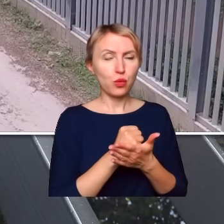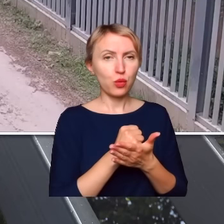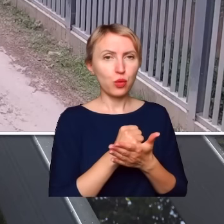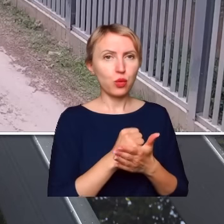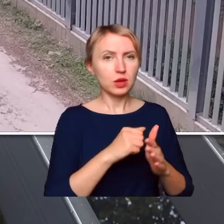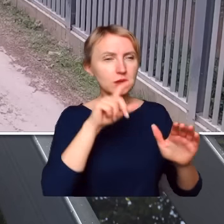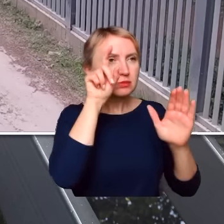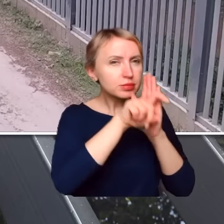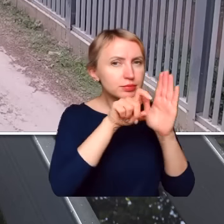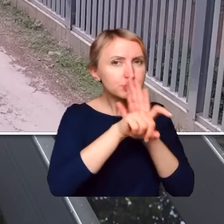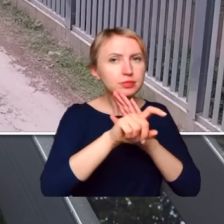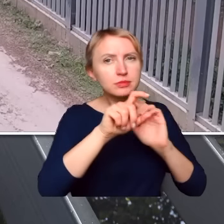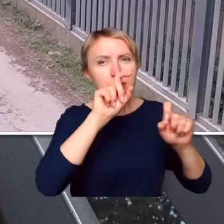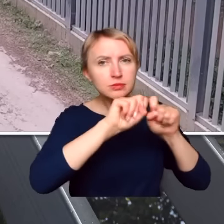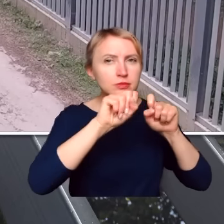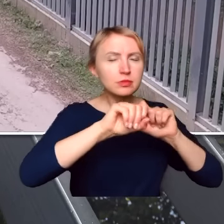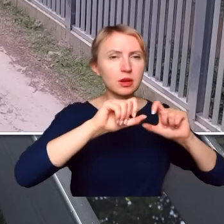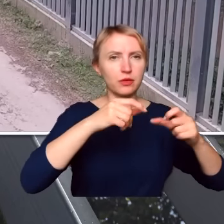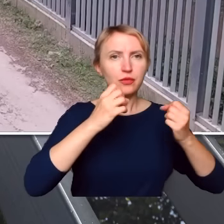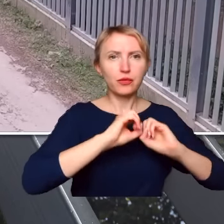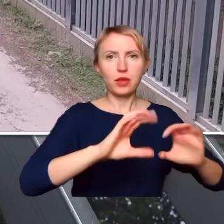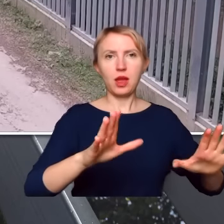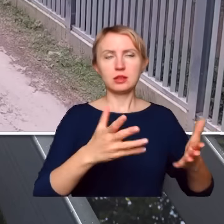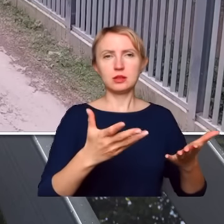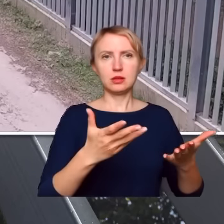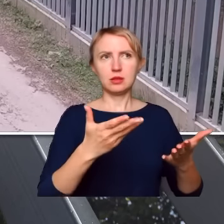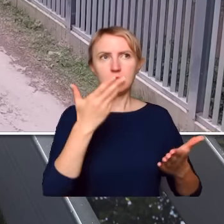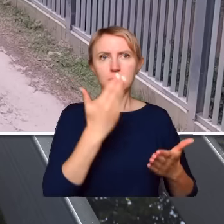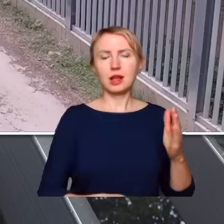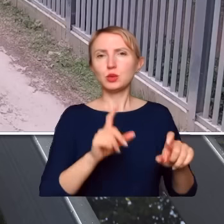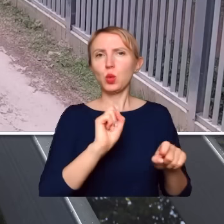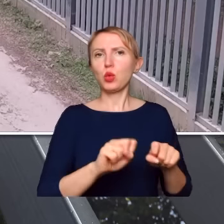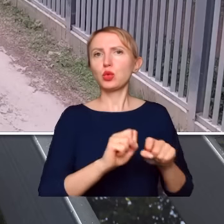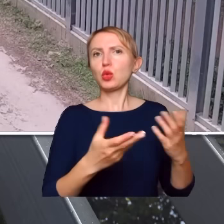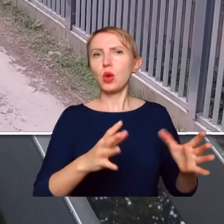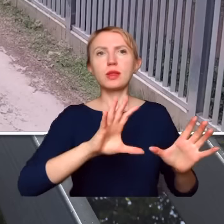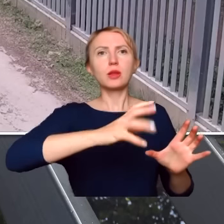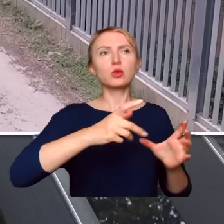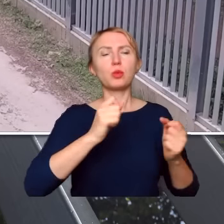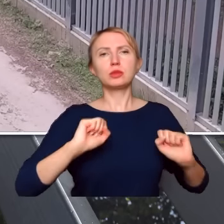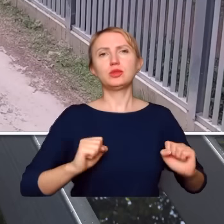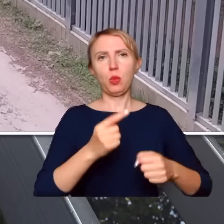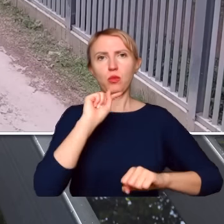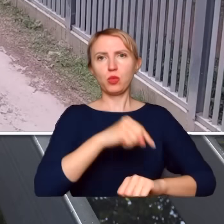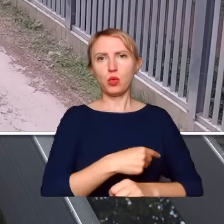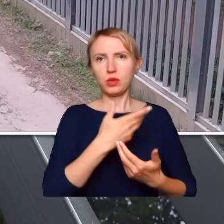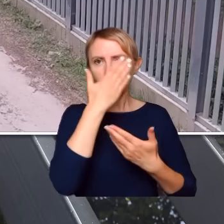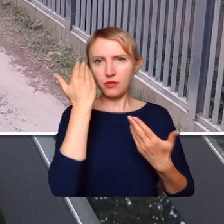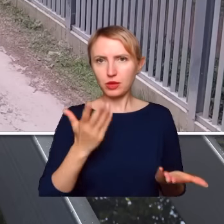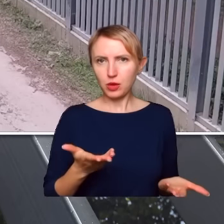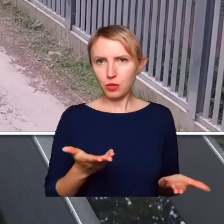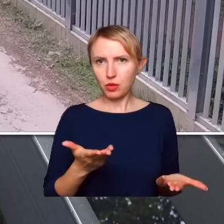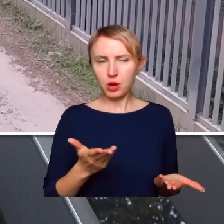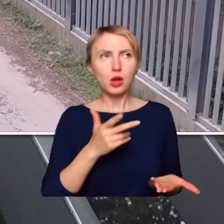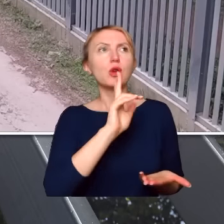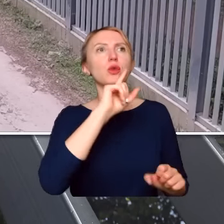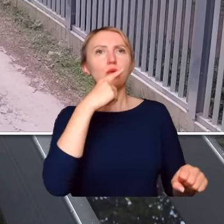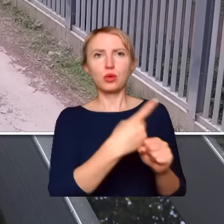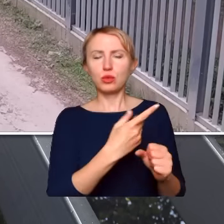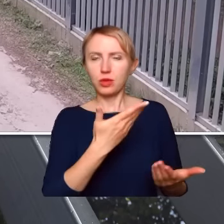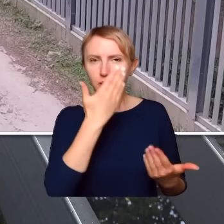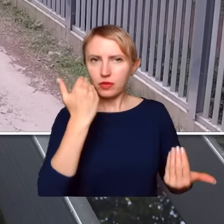śledzone i wyjaśniane, traci kontrolę nad grupą działającą w prokuraturze, nie wiadomo do końca z czyjego namaszczenia, ale wiadomo,